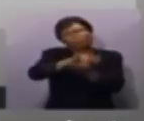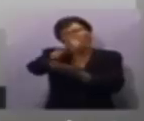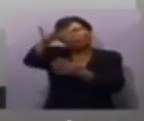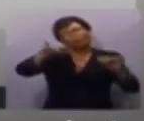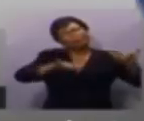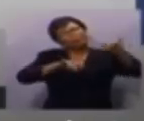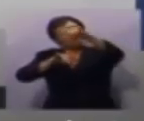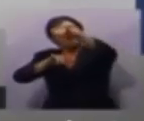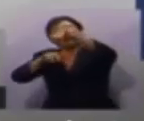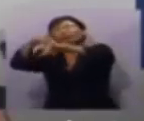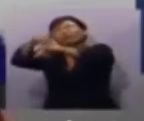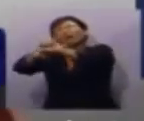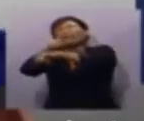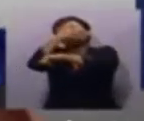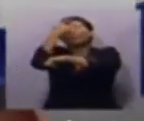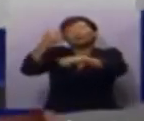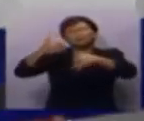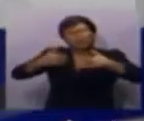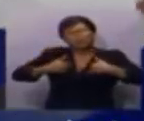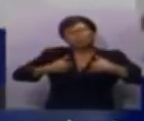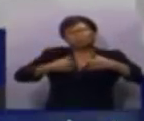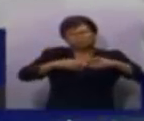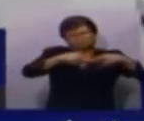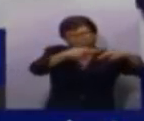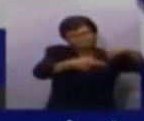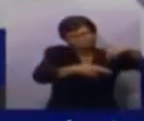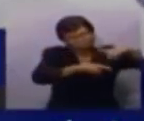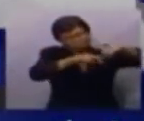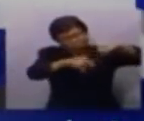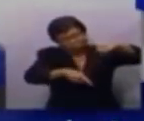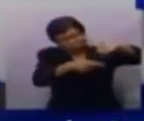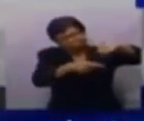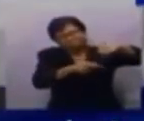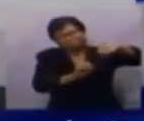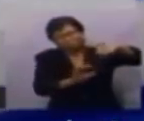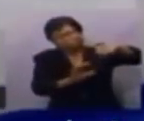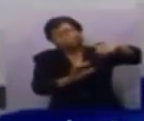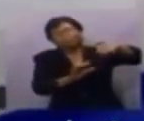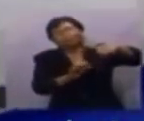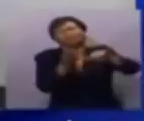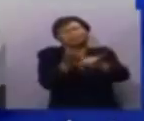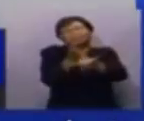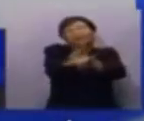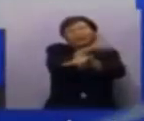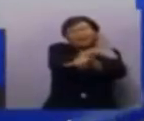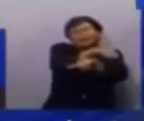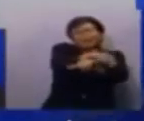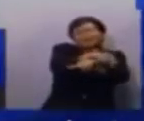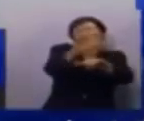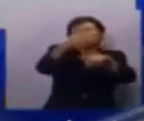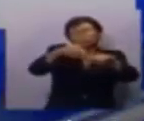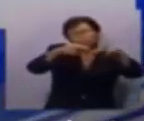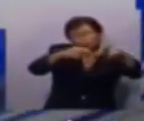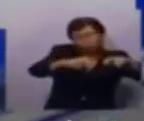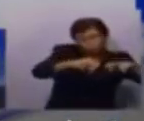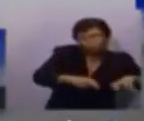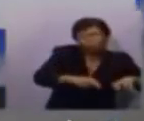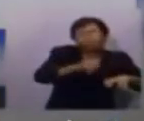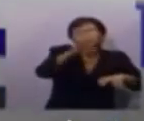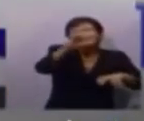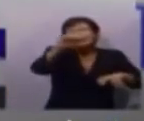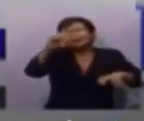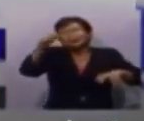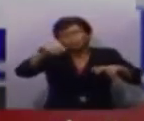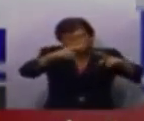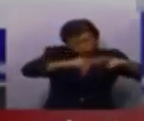dari Subang ke Langkawi kerana terdapat kebocoran pada roda sebelah kirinya. CAM telah menjalankan siasatan menyeluruh